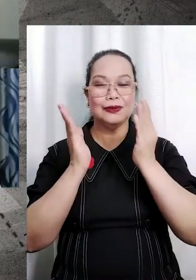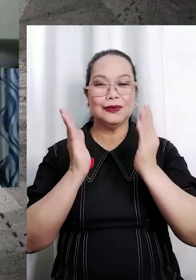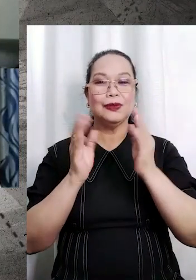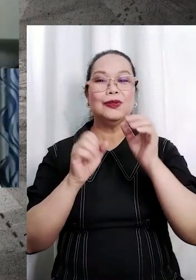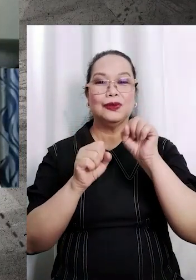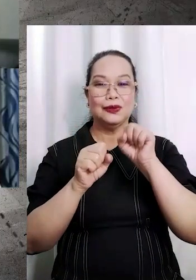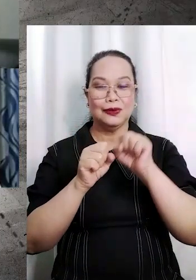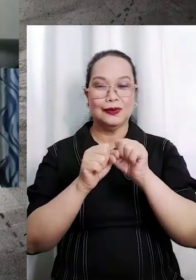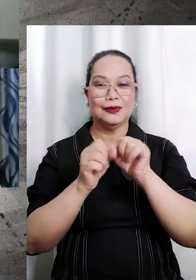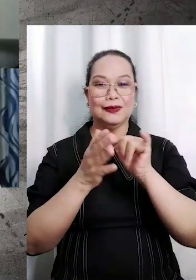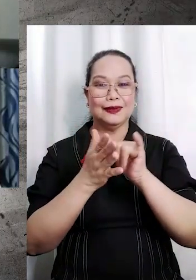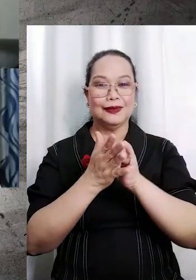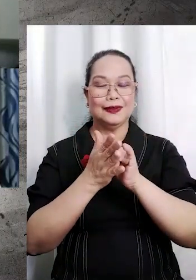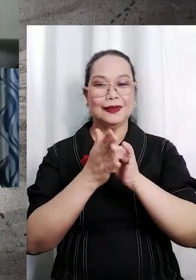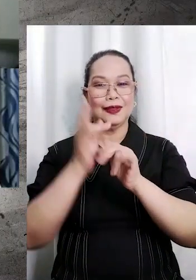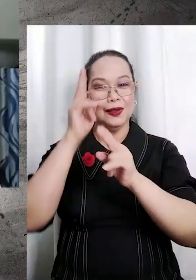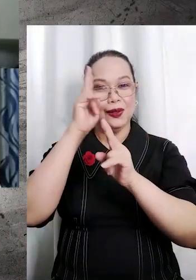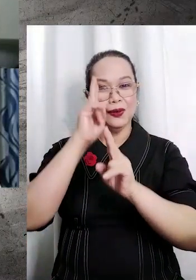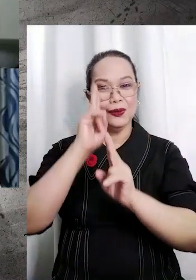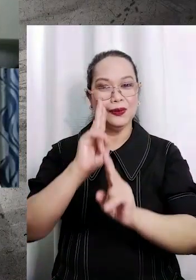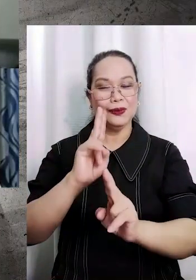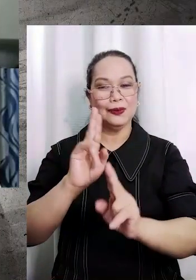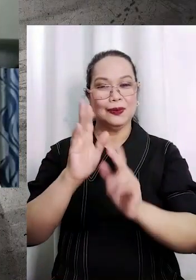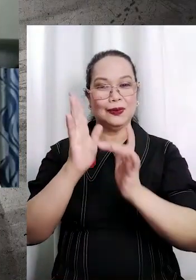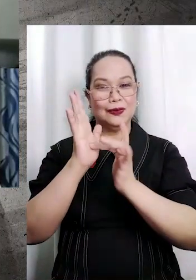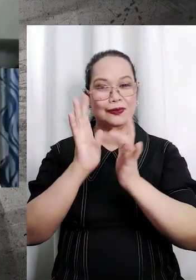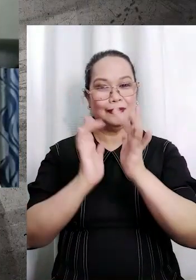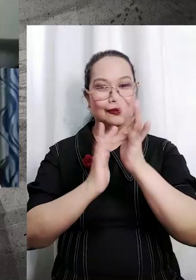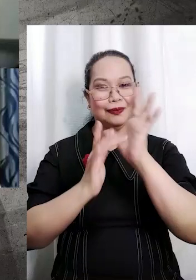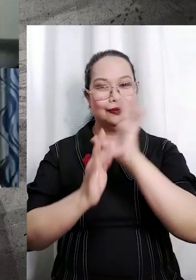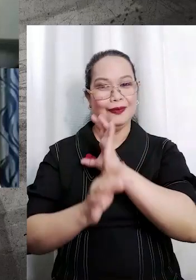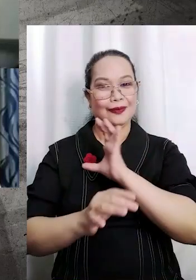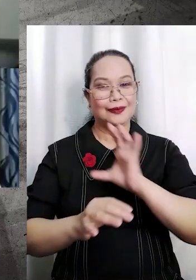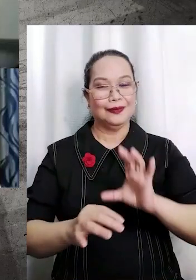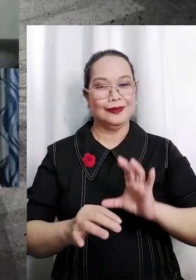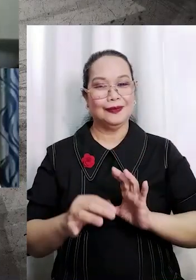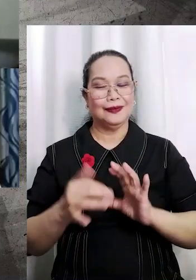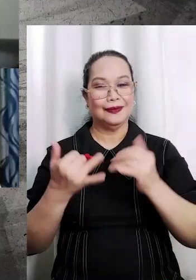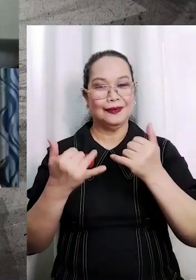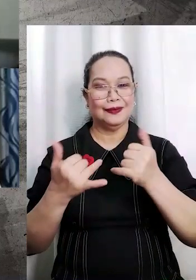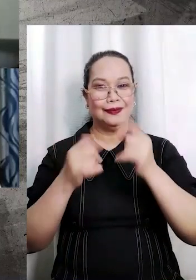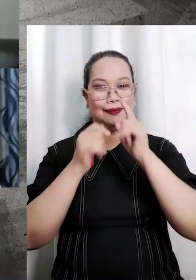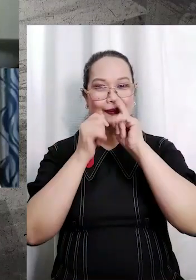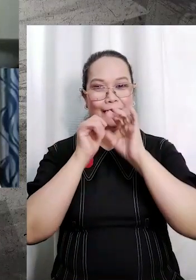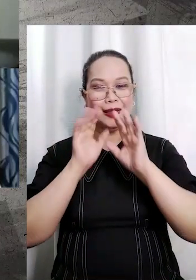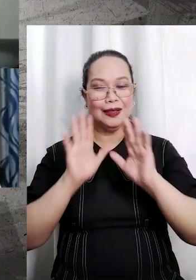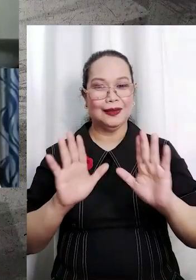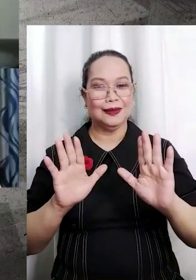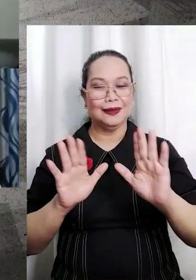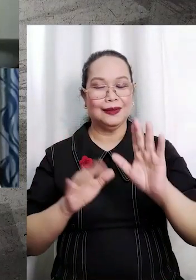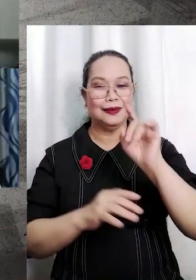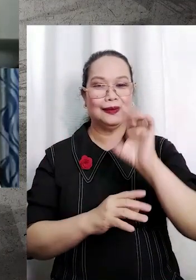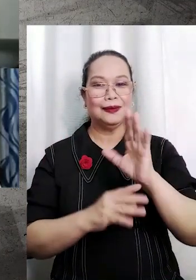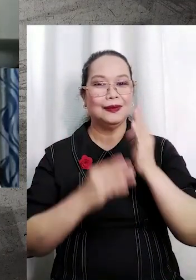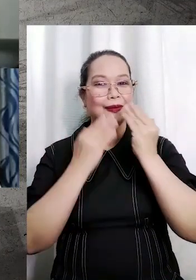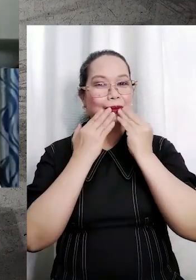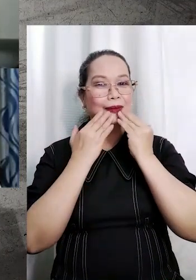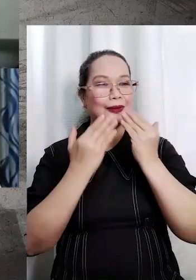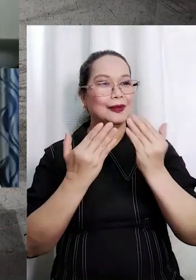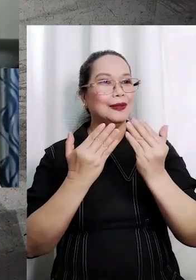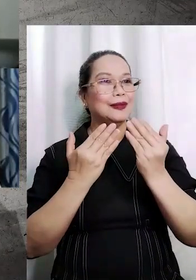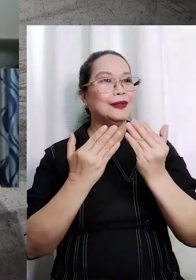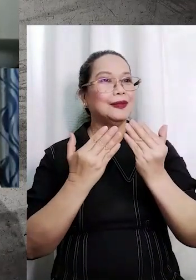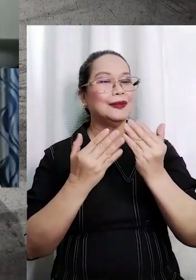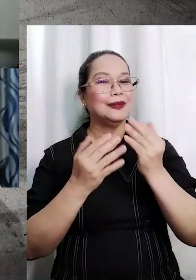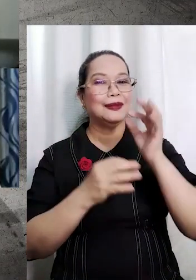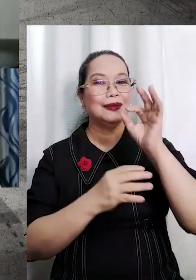alagad para sa karangalan ni Hesus Kristo. Bawayan ng Diyos. Sa dapong